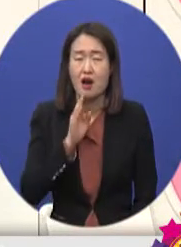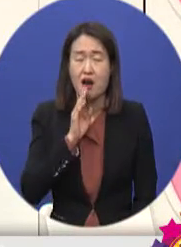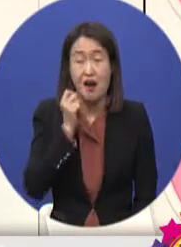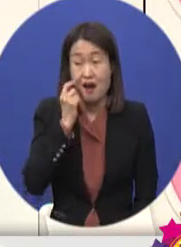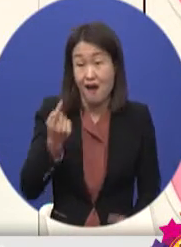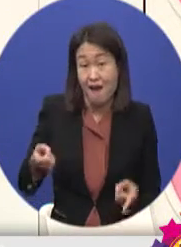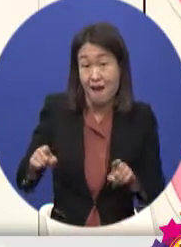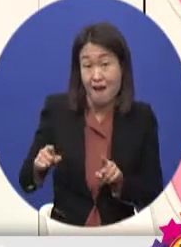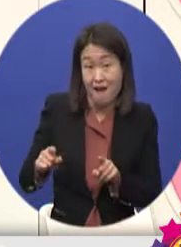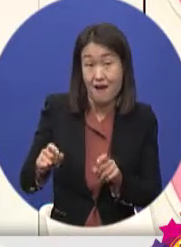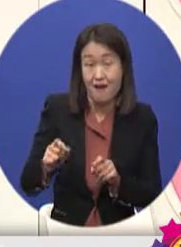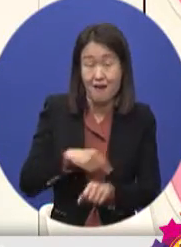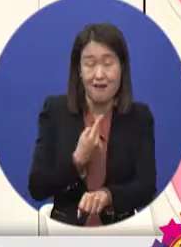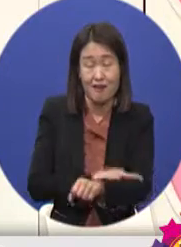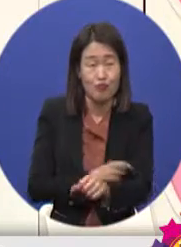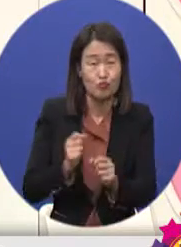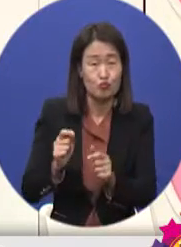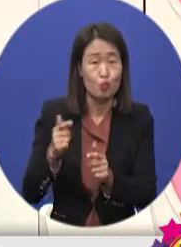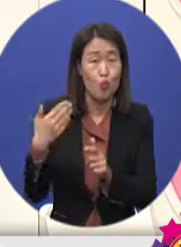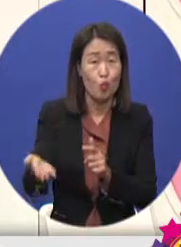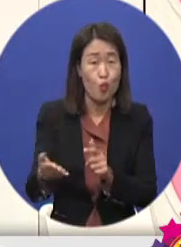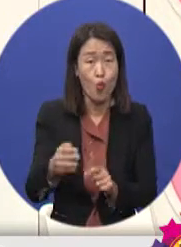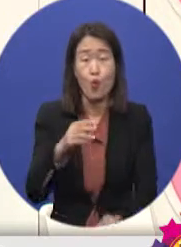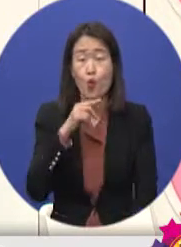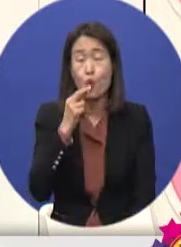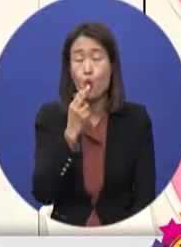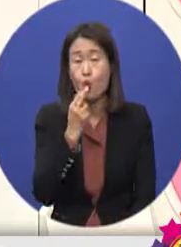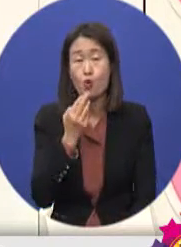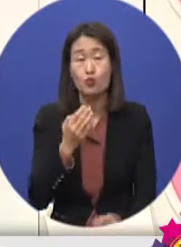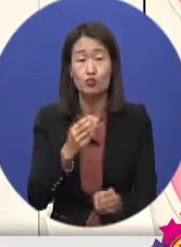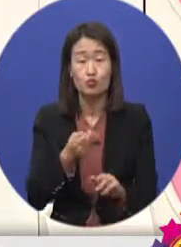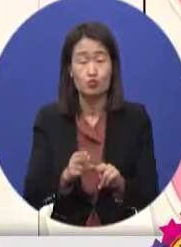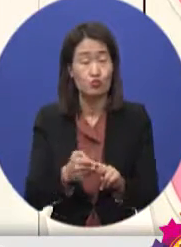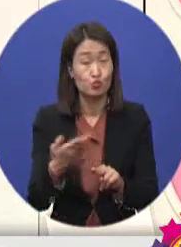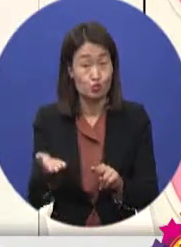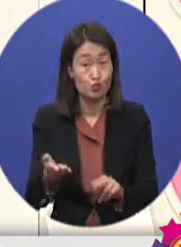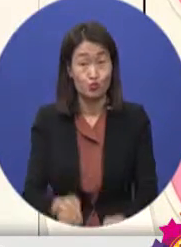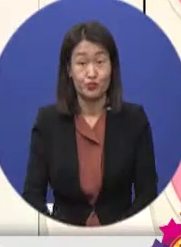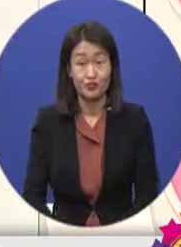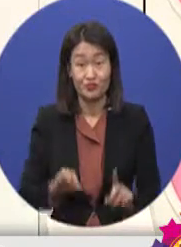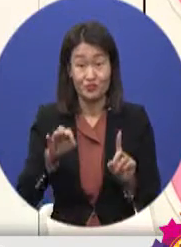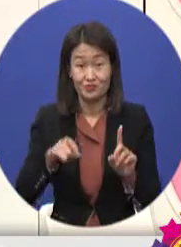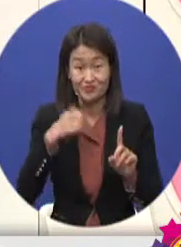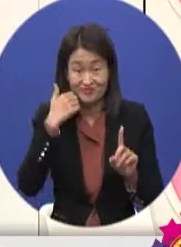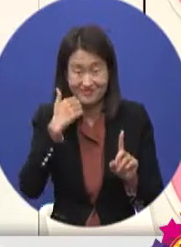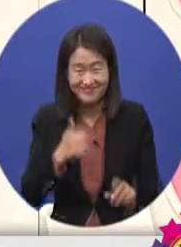장원에 가실 자격을 드리고요, 홍삼 맥기스를 드리겠습니다. 오늘의 장원!